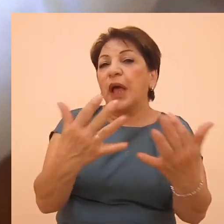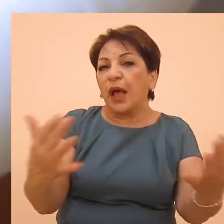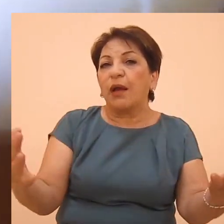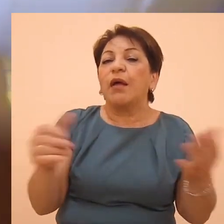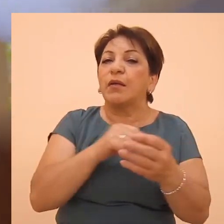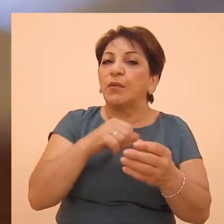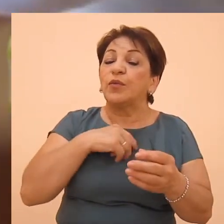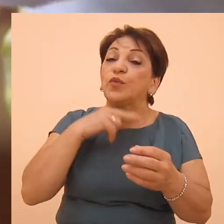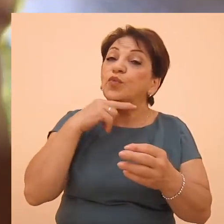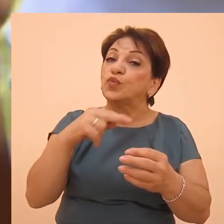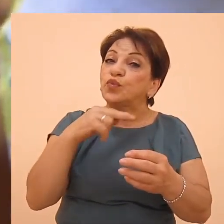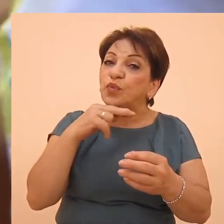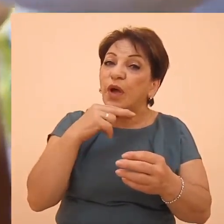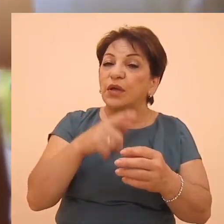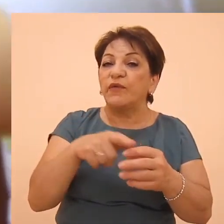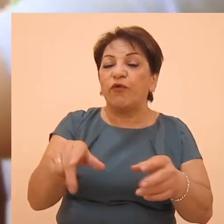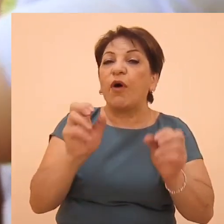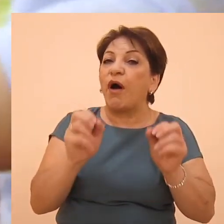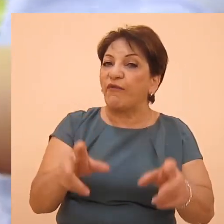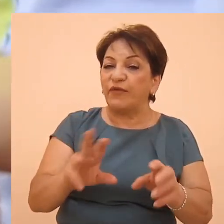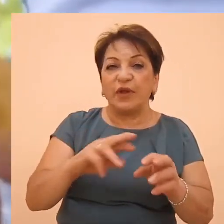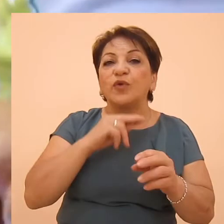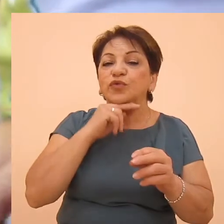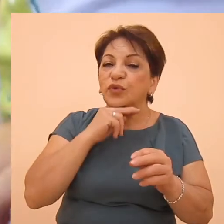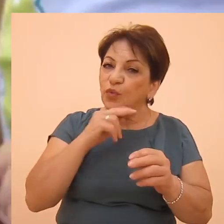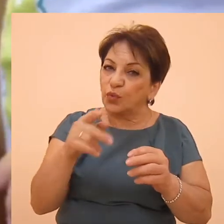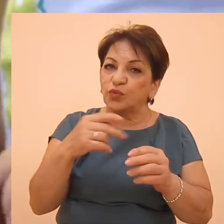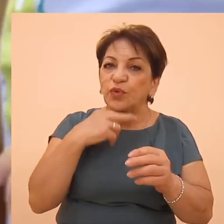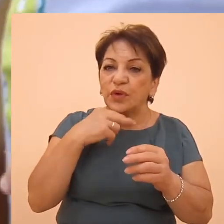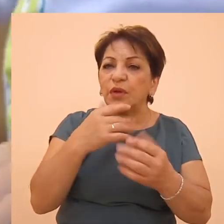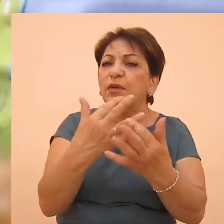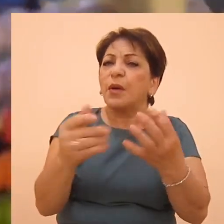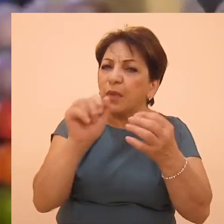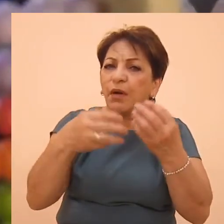իհարկե ուշադրություն դարձնելով անվտանգության կանոններին։